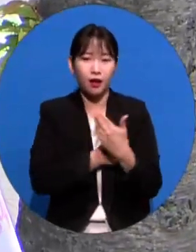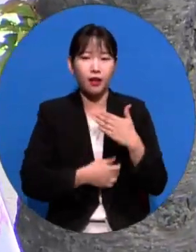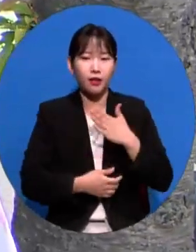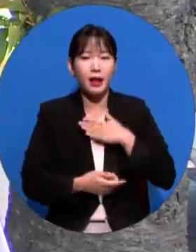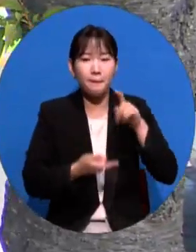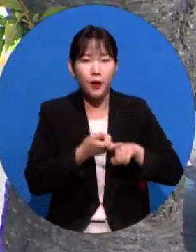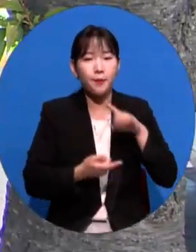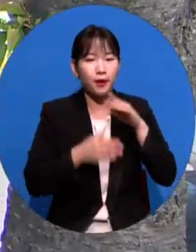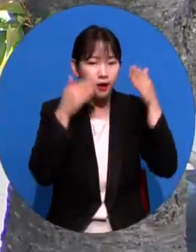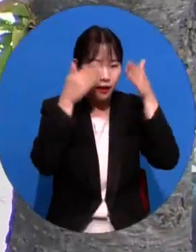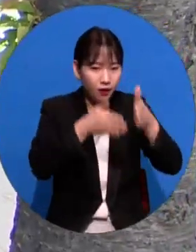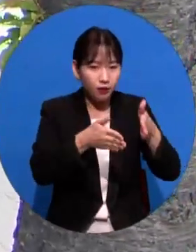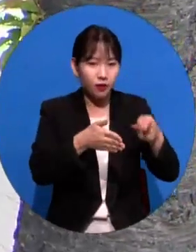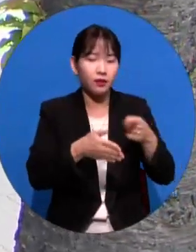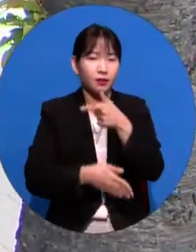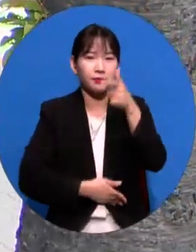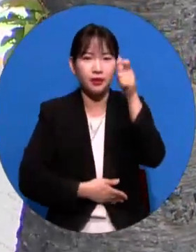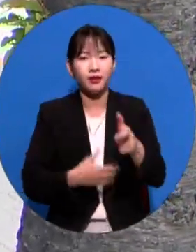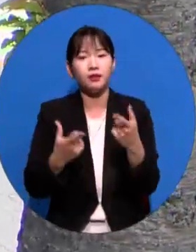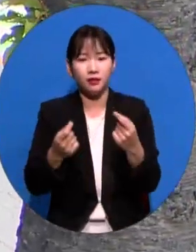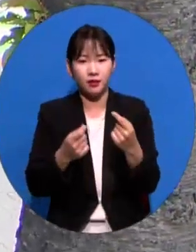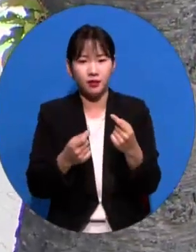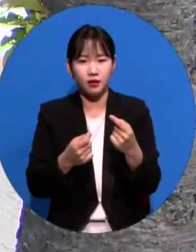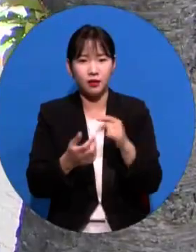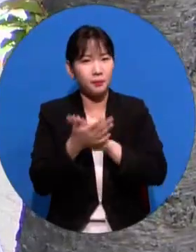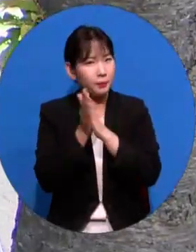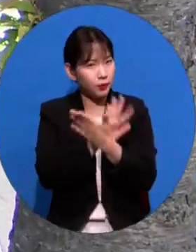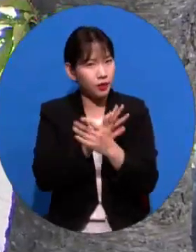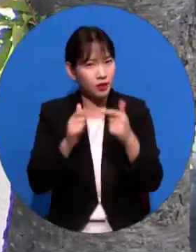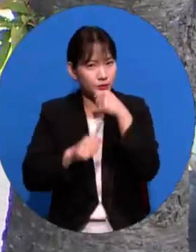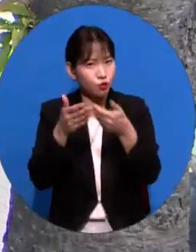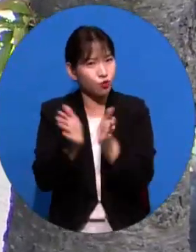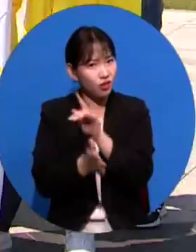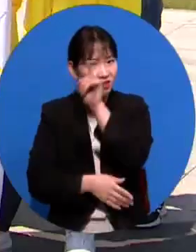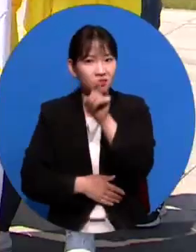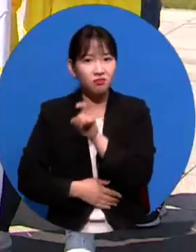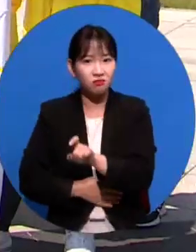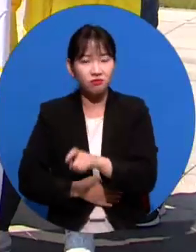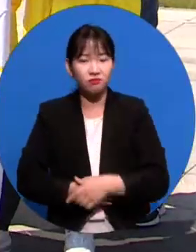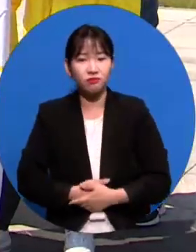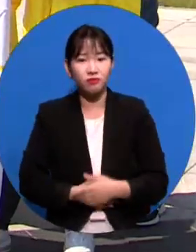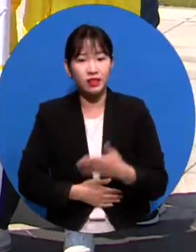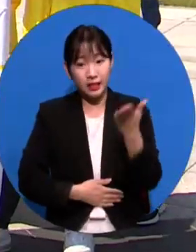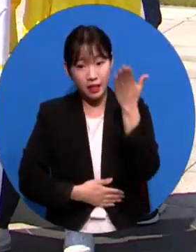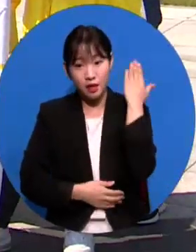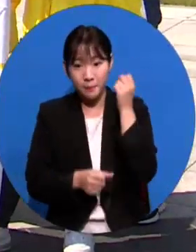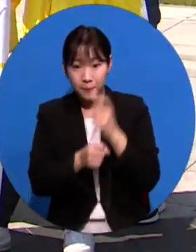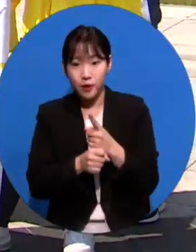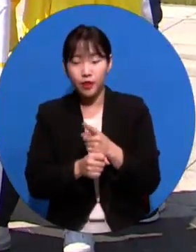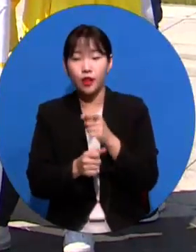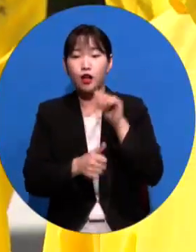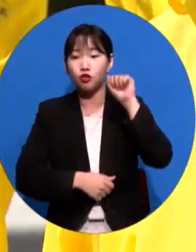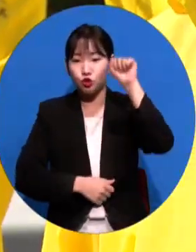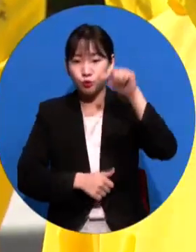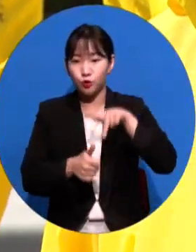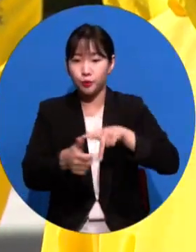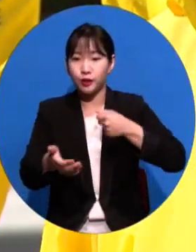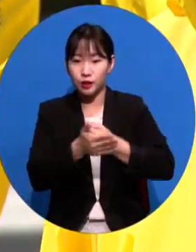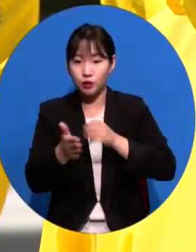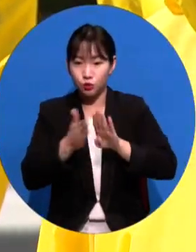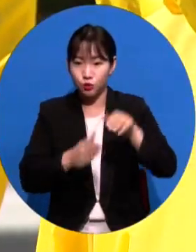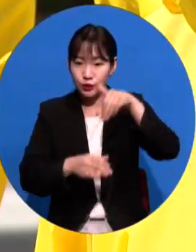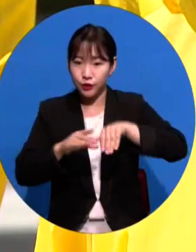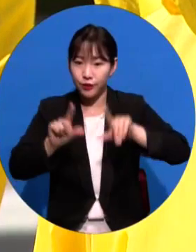이런거 가 좀 너무 강한 것 같아요 변하지않는 님 지점 일찌감치 출마 후보 를 정해 놓고 선거